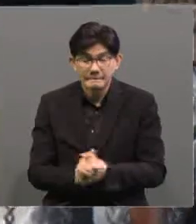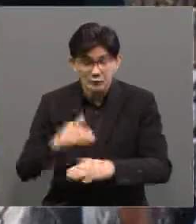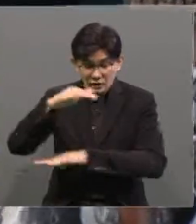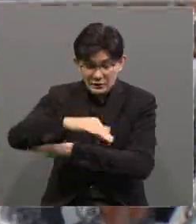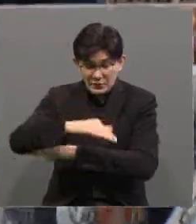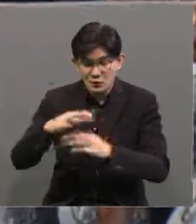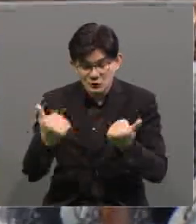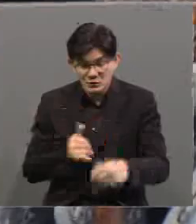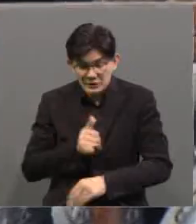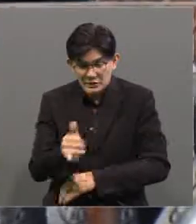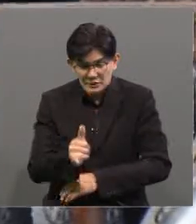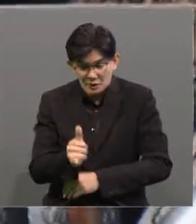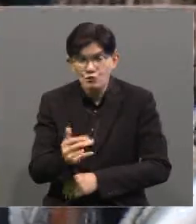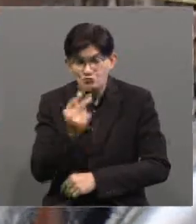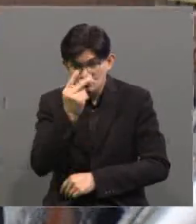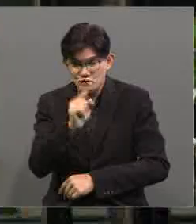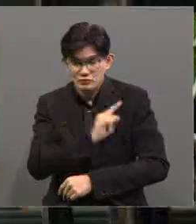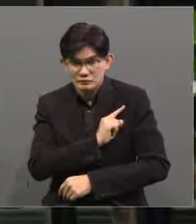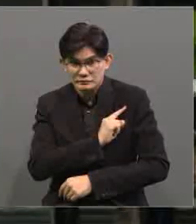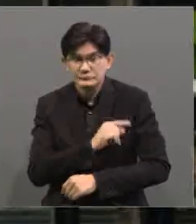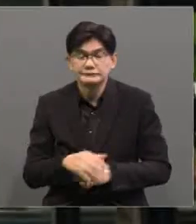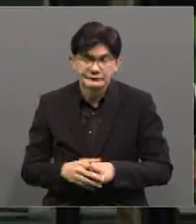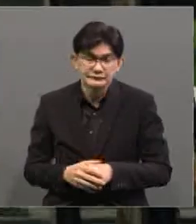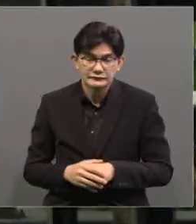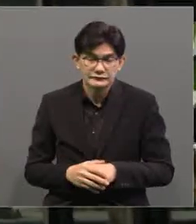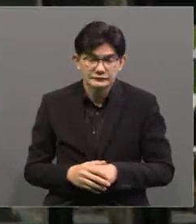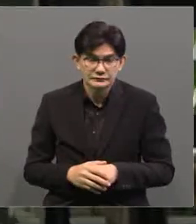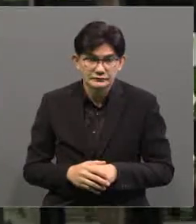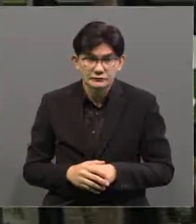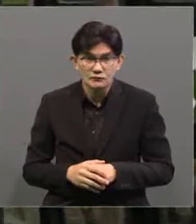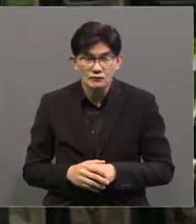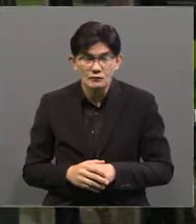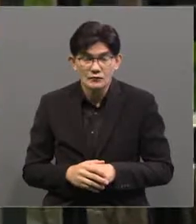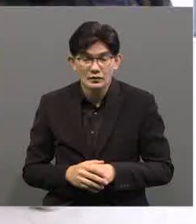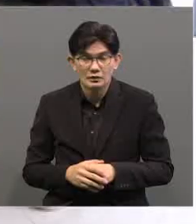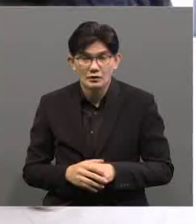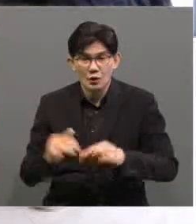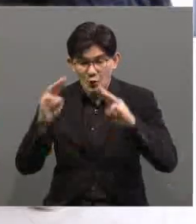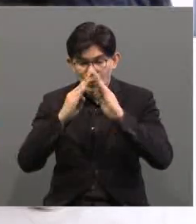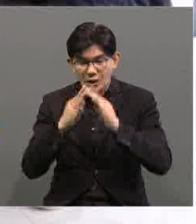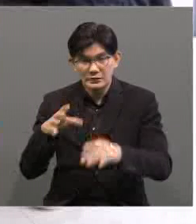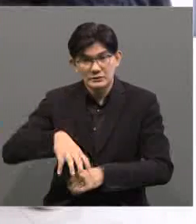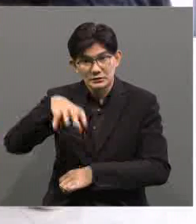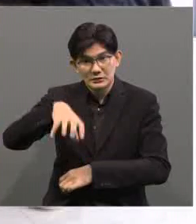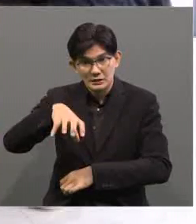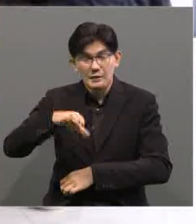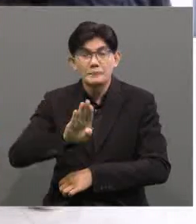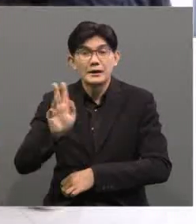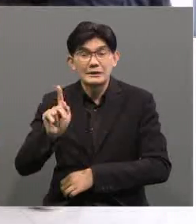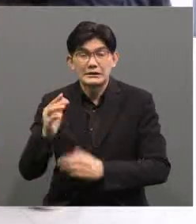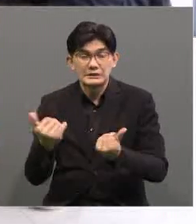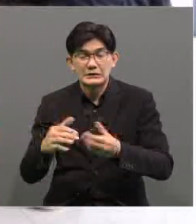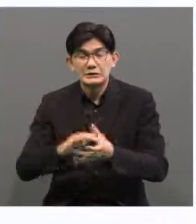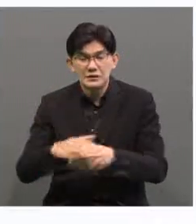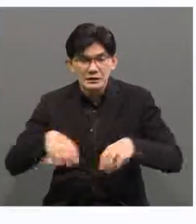เย็นๆวันนี้จะลงพื้นที่ไปดูด้วยนะคะขณะที่วัดพระศรีมหาธาตุวรมหาวิหารนะคะซึ่งเป็นสถานที่จัดง